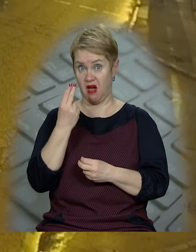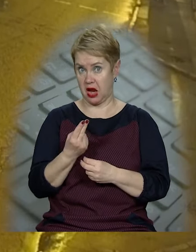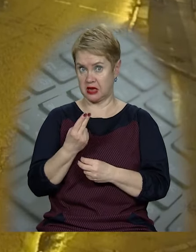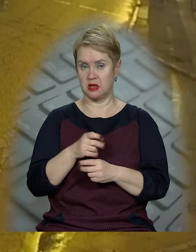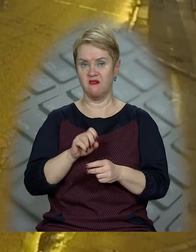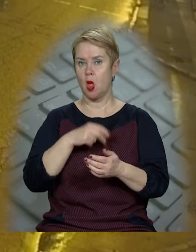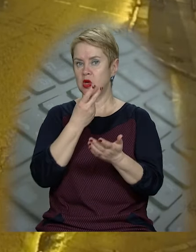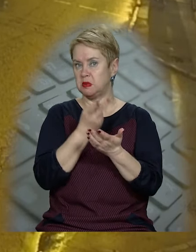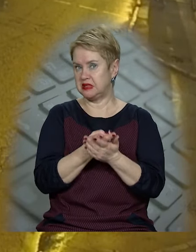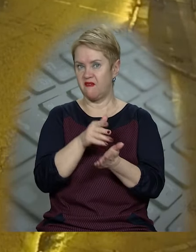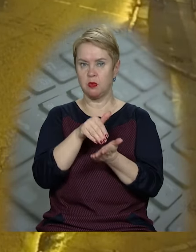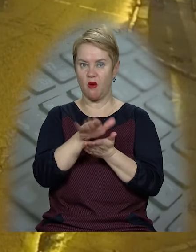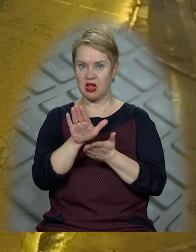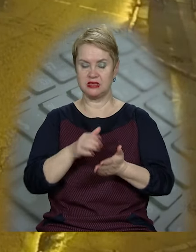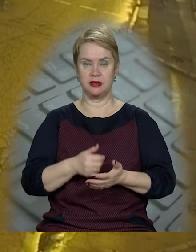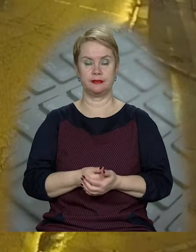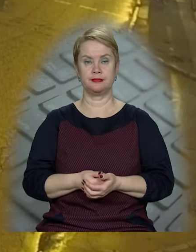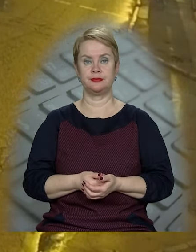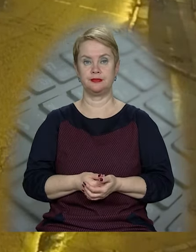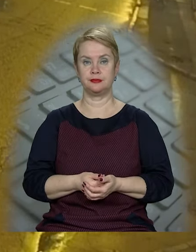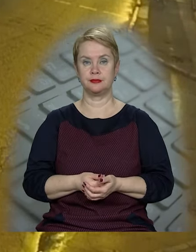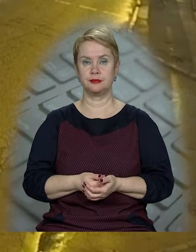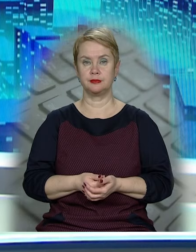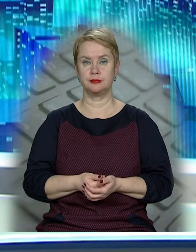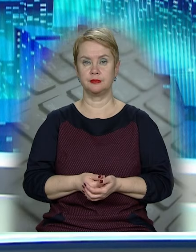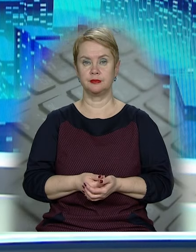від госпіталізації відмовились.